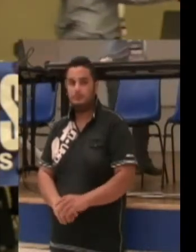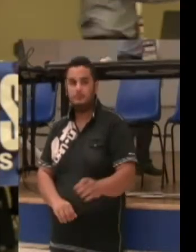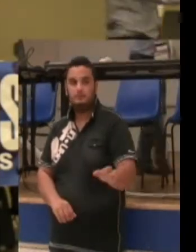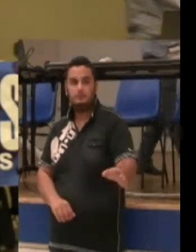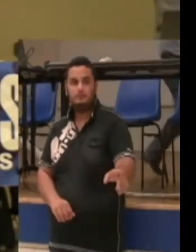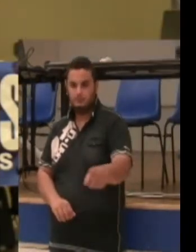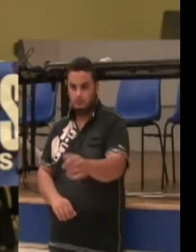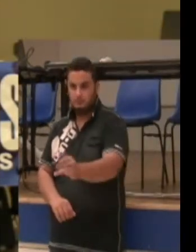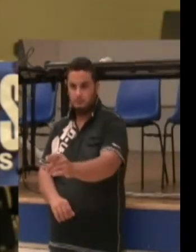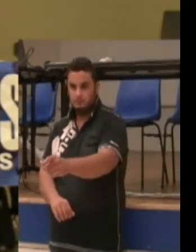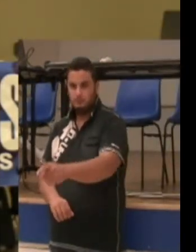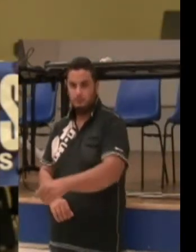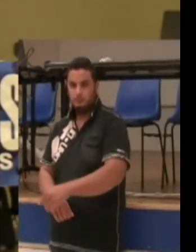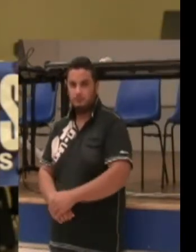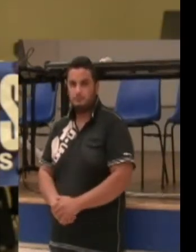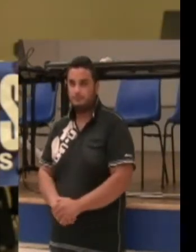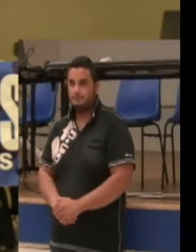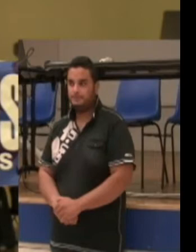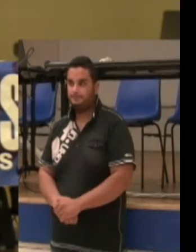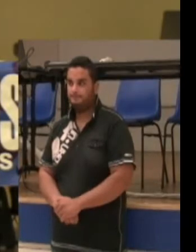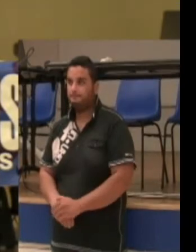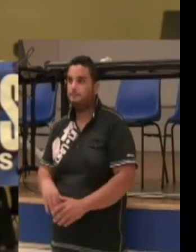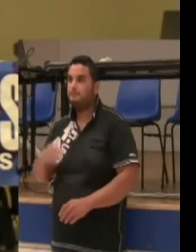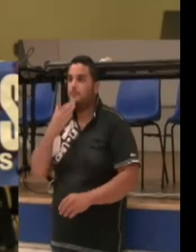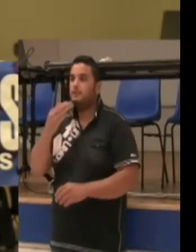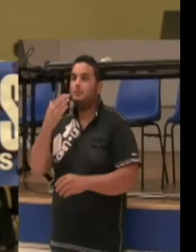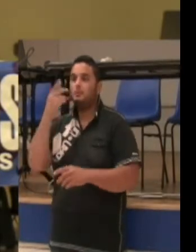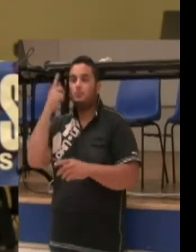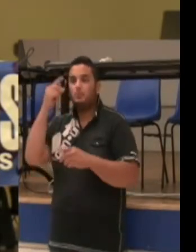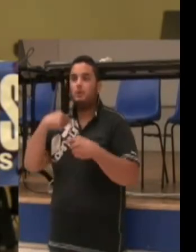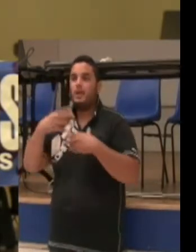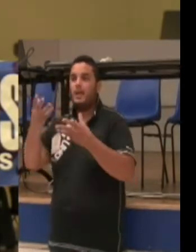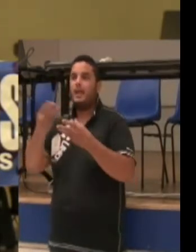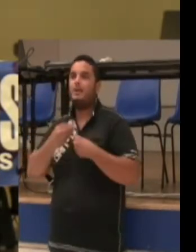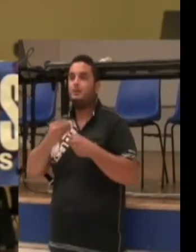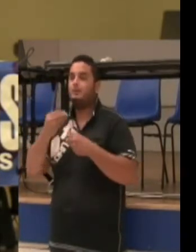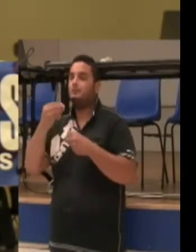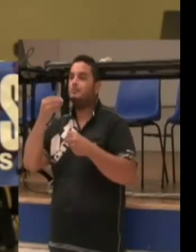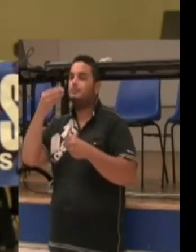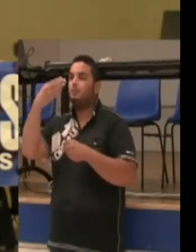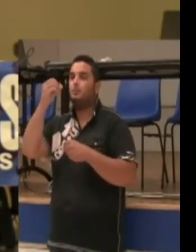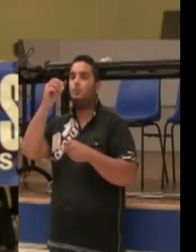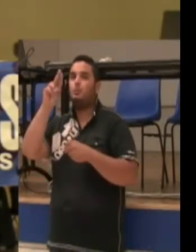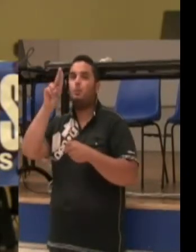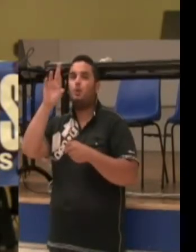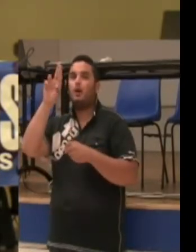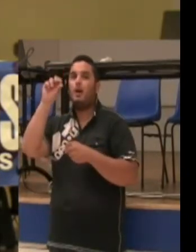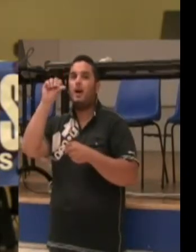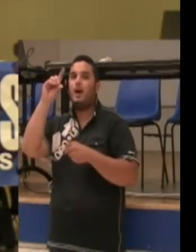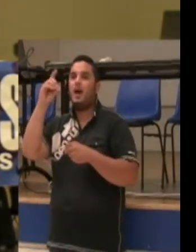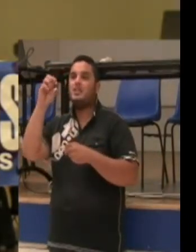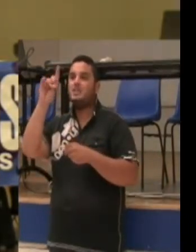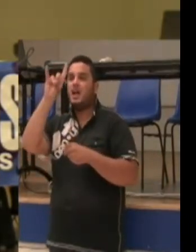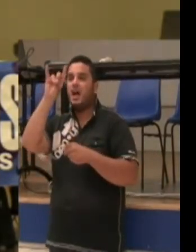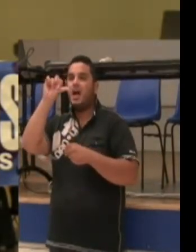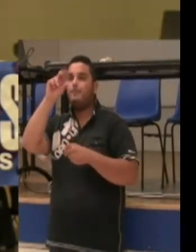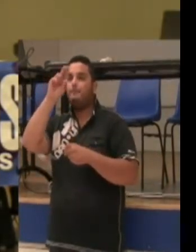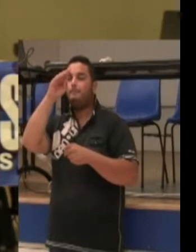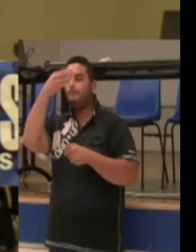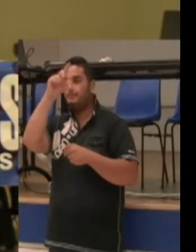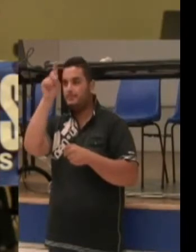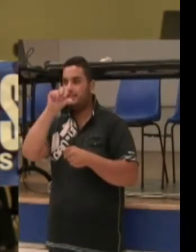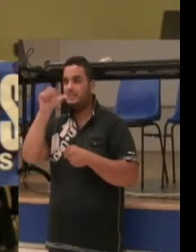Donc on a le plaisir d'accueillir Mourad Hamza, professeur et conférencier, qui va intervenir sur la première partie de